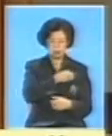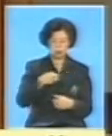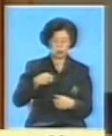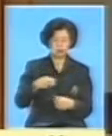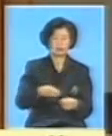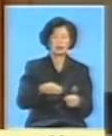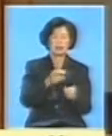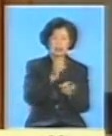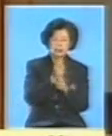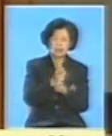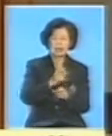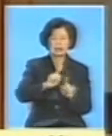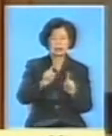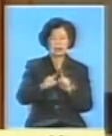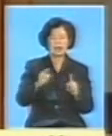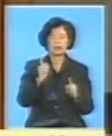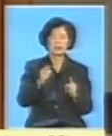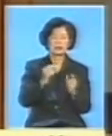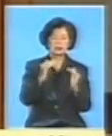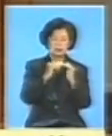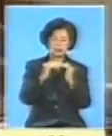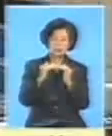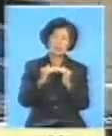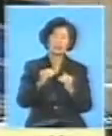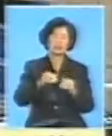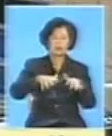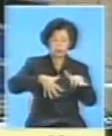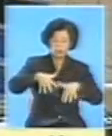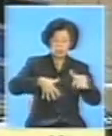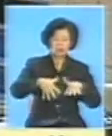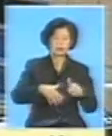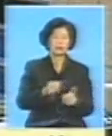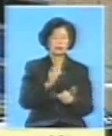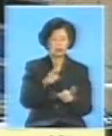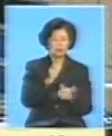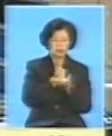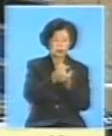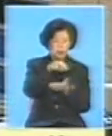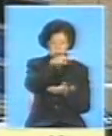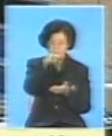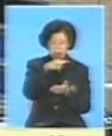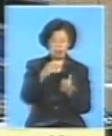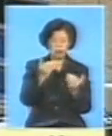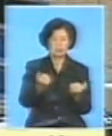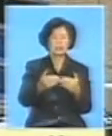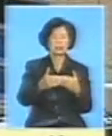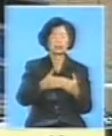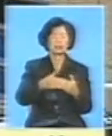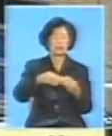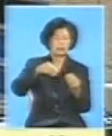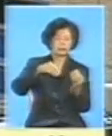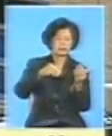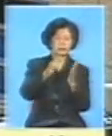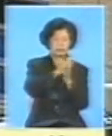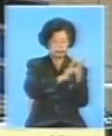นขั้นพื้นฐานนะครับเราก็ต้องดูแลตามสัดส่วนที่เรามีอยู่นะครับวันนี้มันติดปัญหาอย่างเดียวคือประเทศรอบบ้านเขายังใช้เวลา